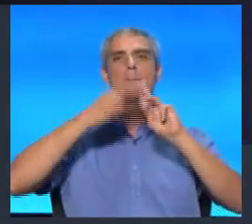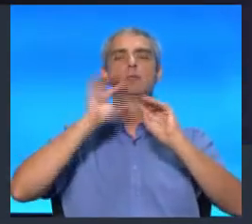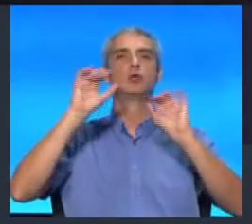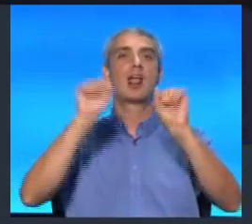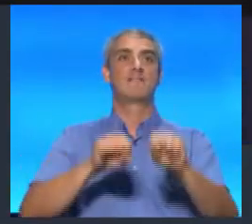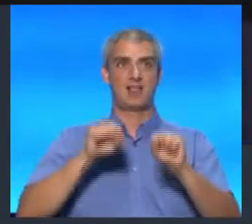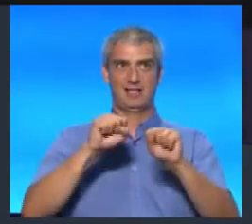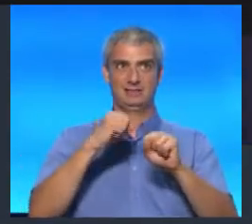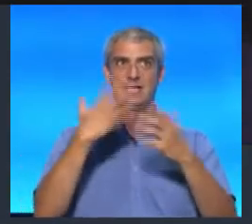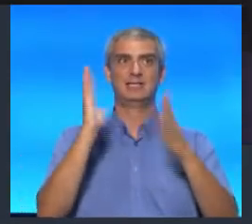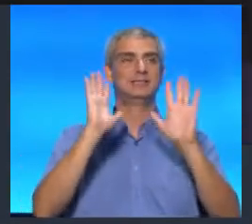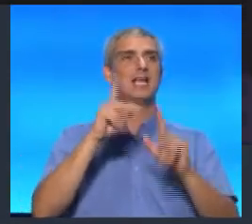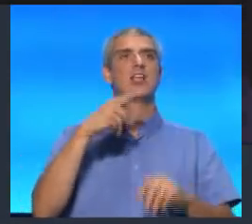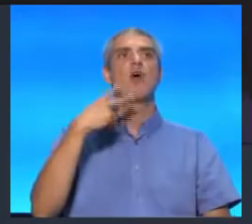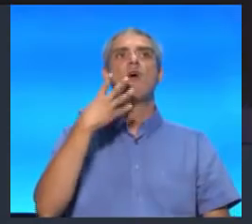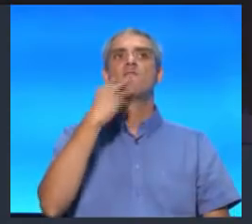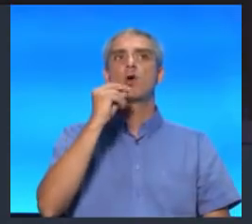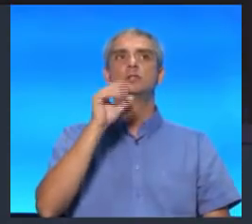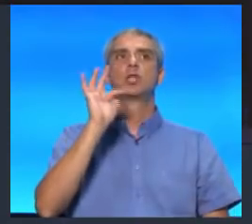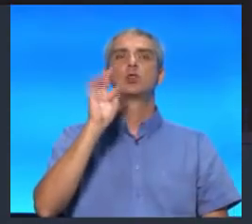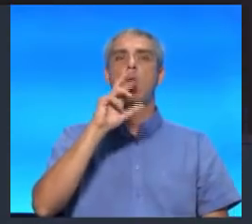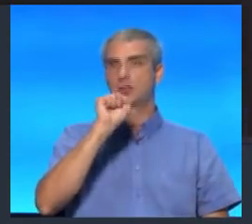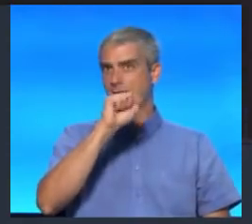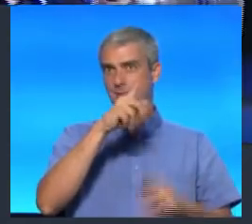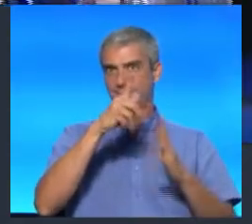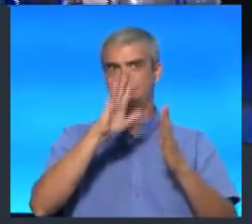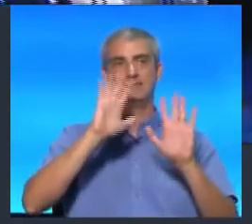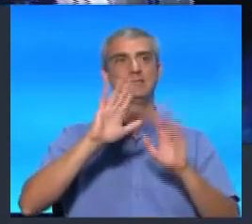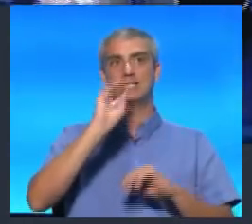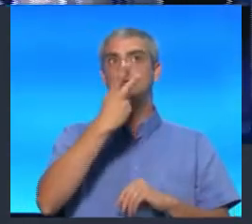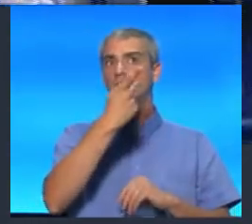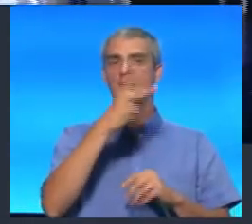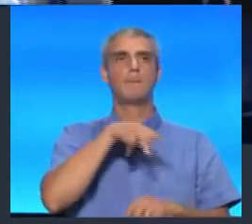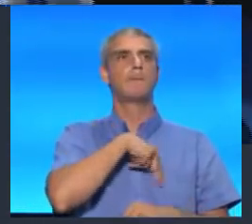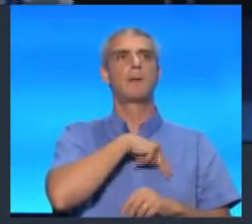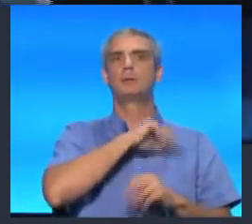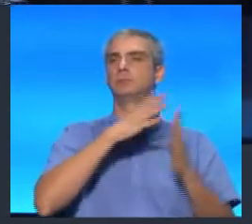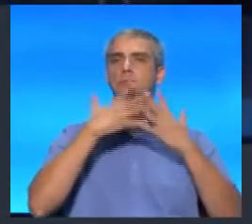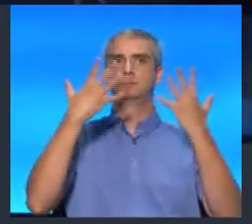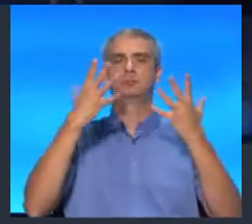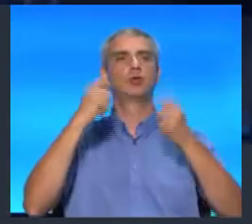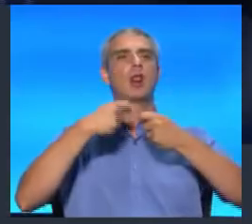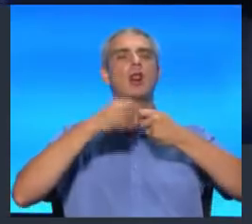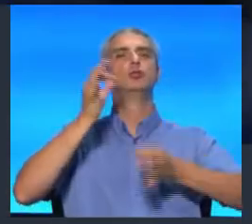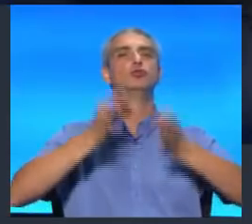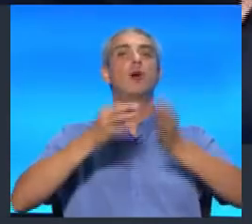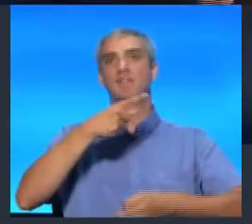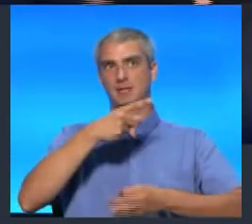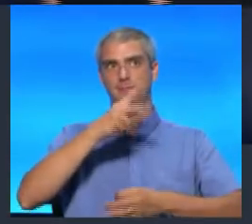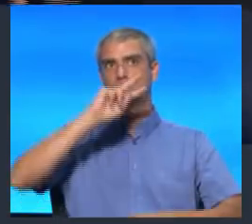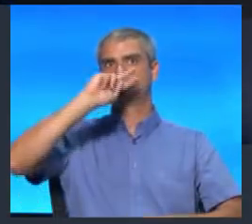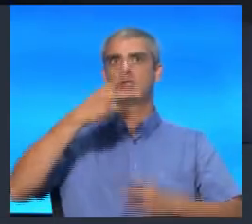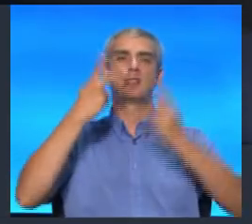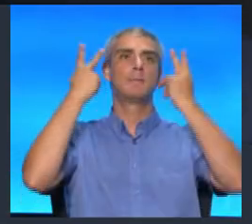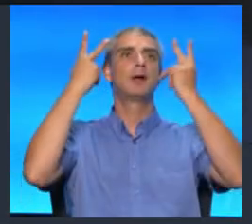זכה פוקסטרוט, סרטו השני של הבימאי שמוליק מעוז, בפרס הגדול של חבר השופטים, השני